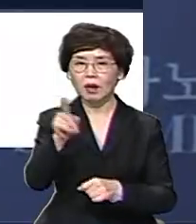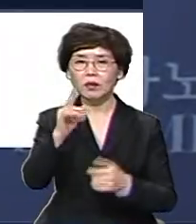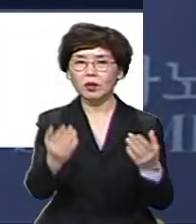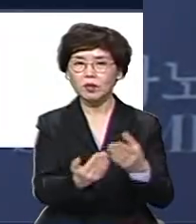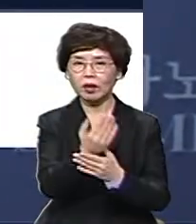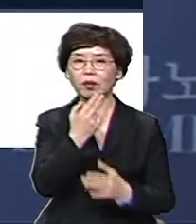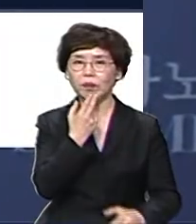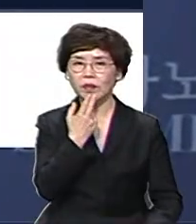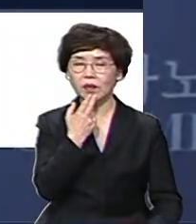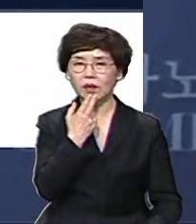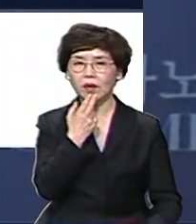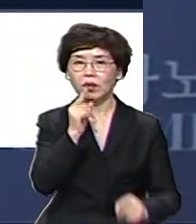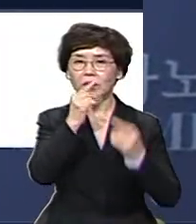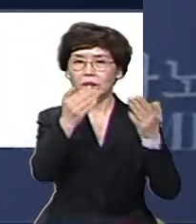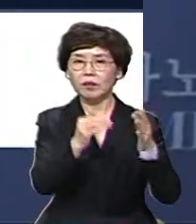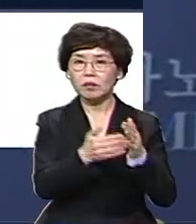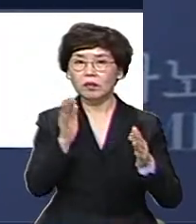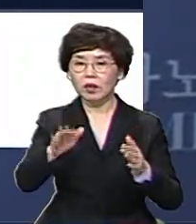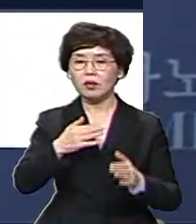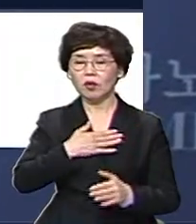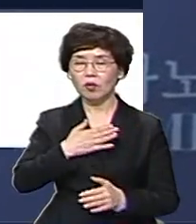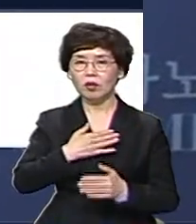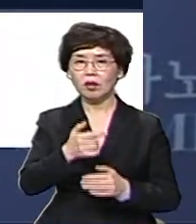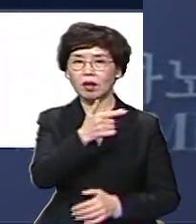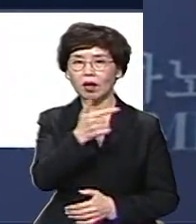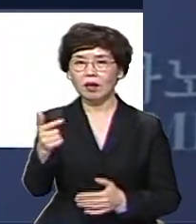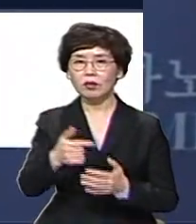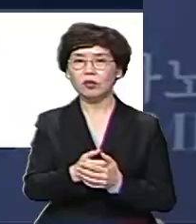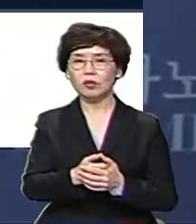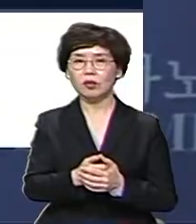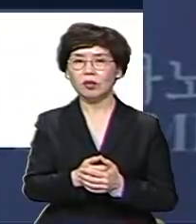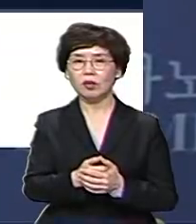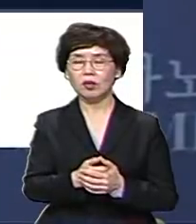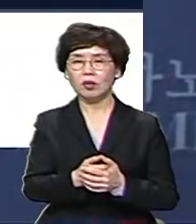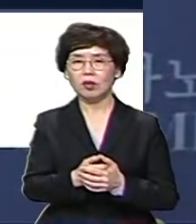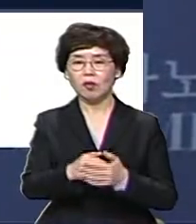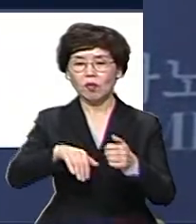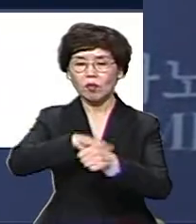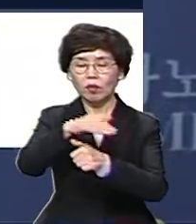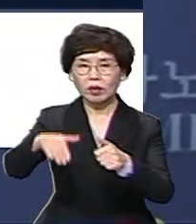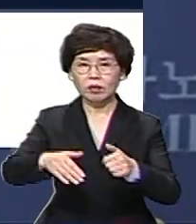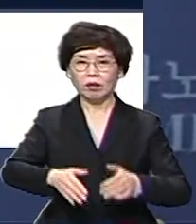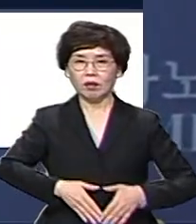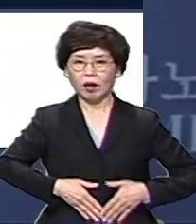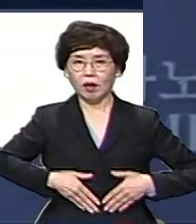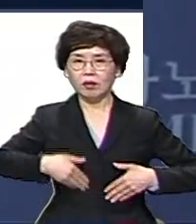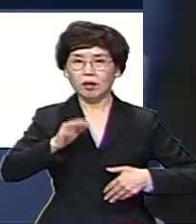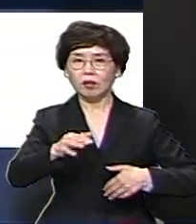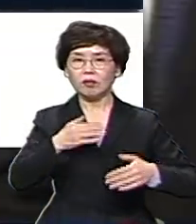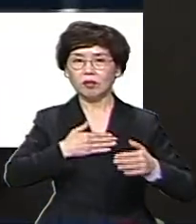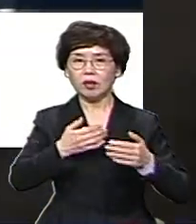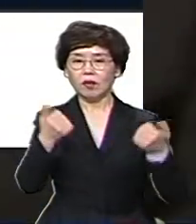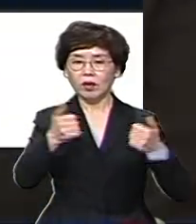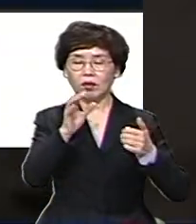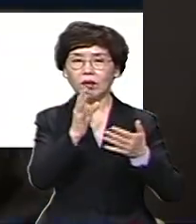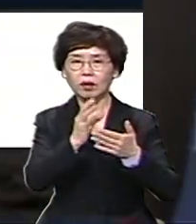했습니다. 협상을 하면서 어떤 경우에는 8년 동안 북한과 협상을 하려고 했지만 아무 일도 일어나지 않았다라고 말씀하셨습니다. 그러나 저는 굉장히